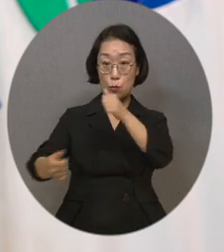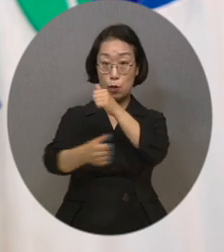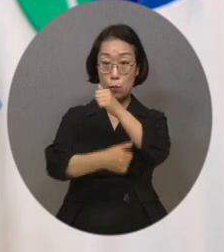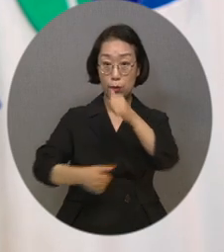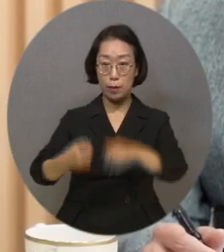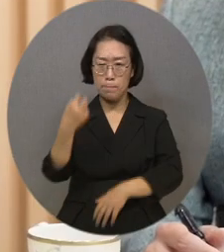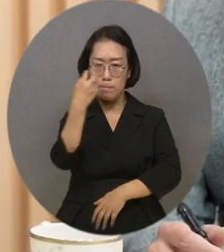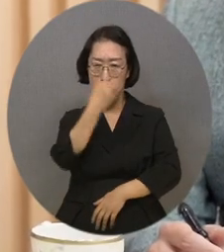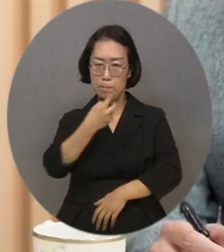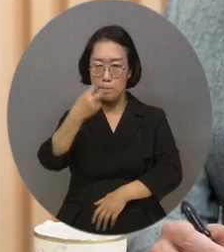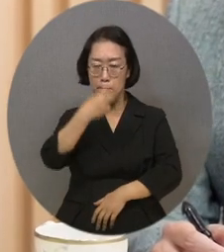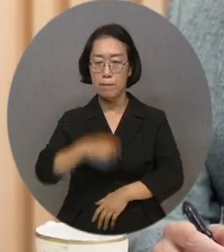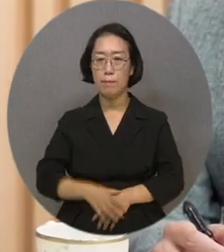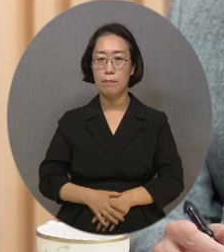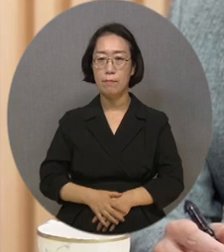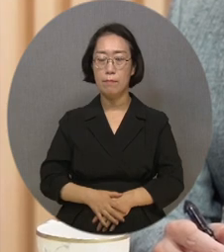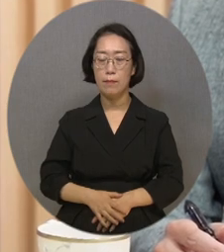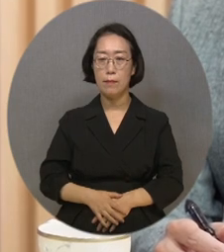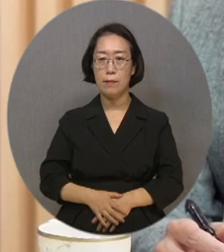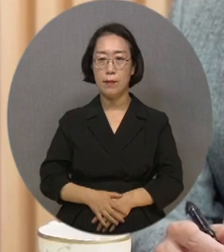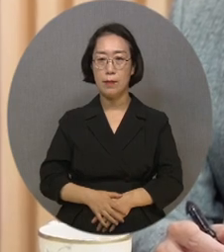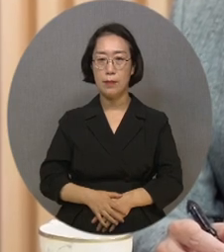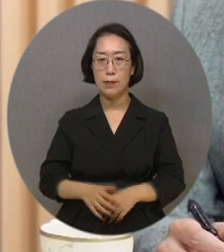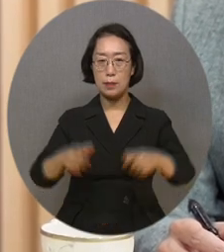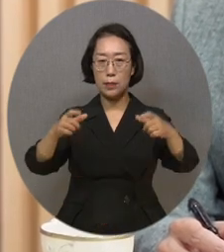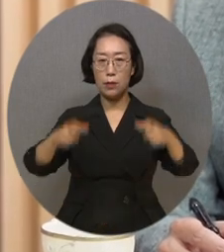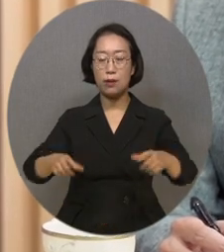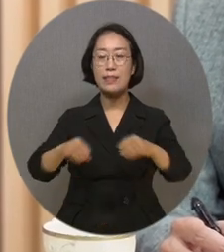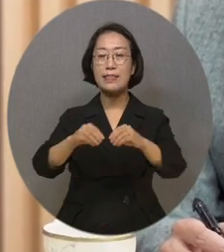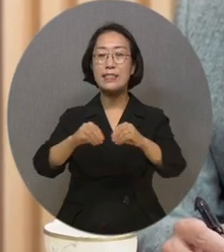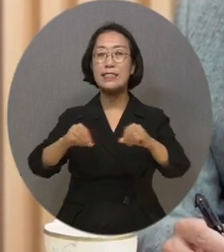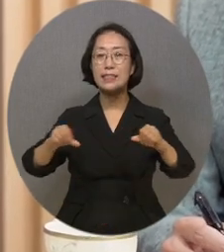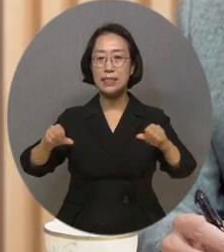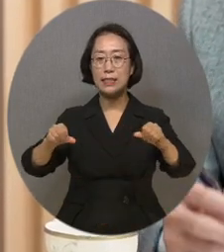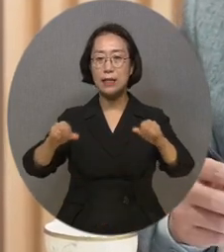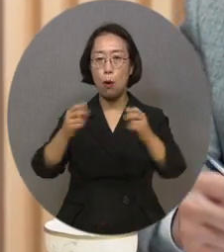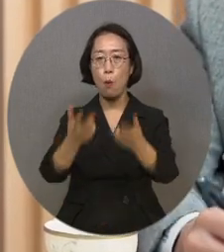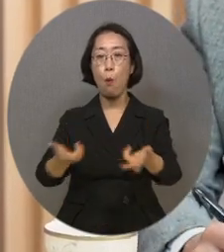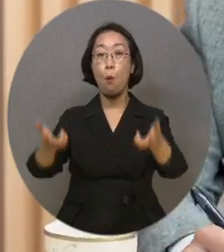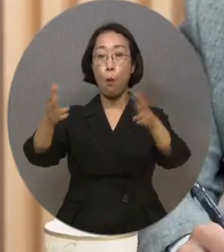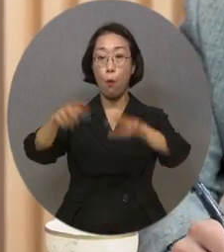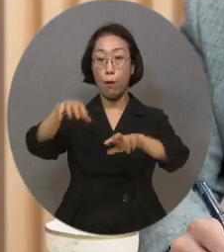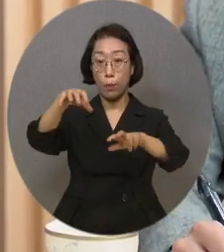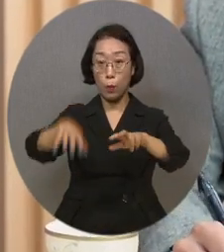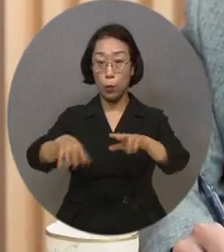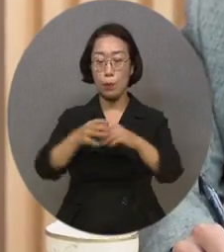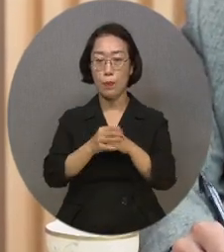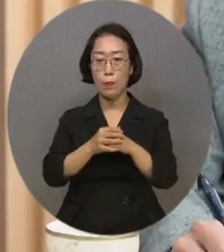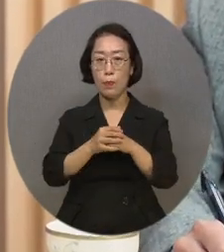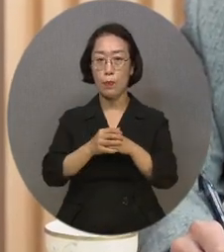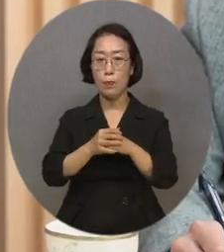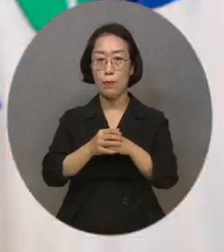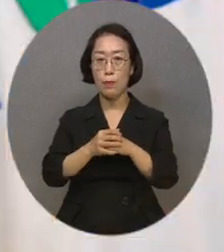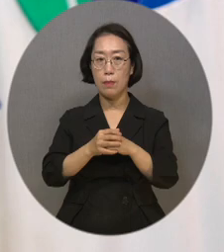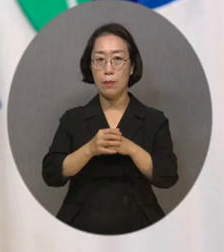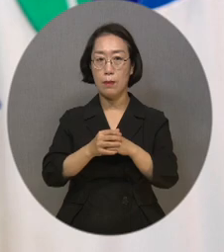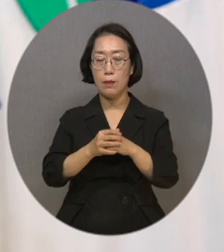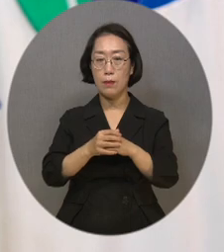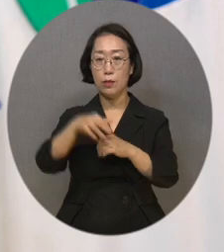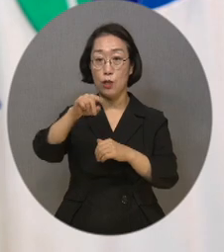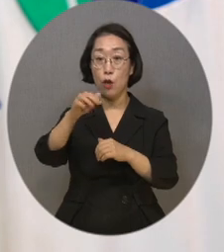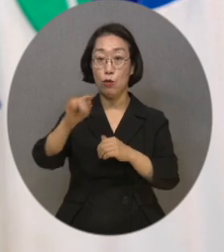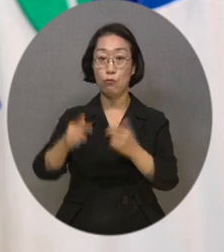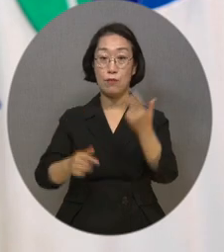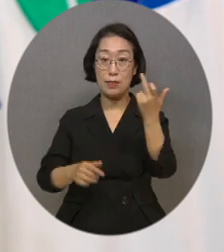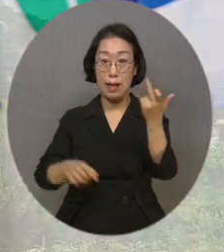지역과 연관해서 그 세계 지질공원으로 네. 이제 고창군에 있는 선운산내